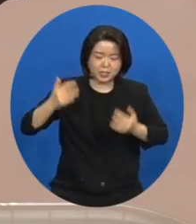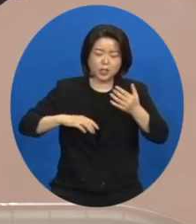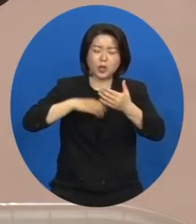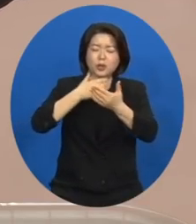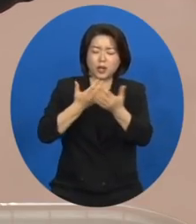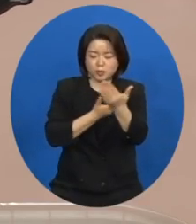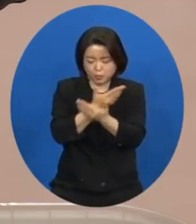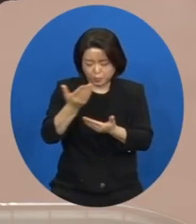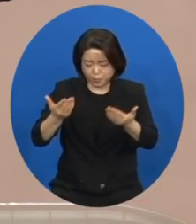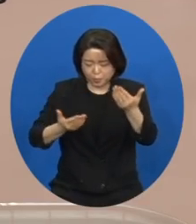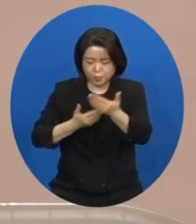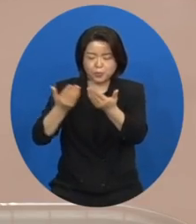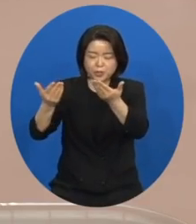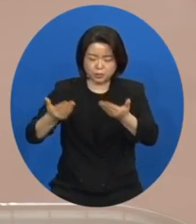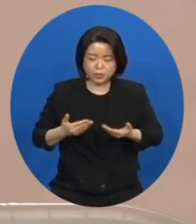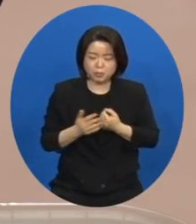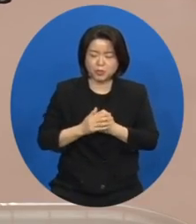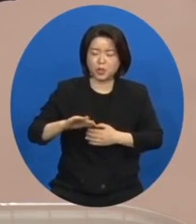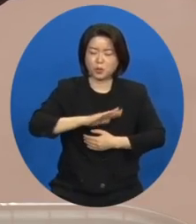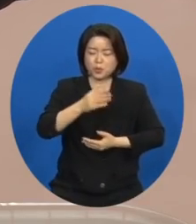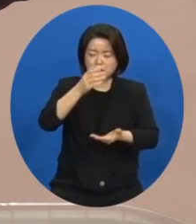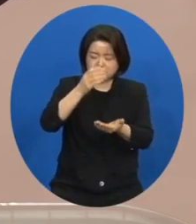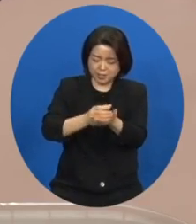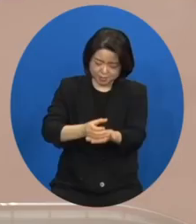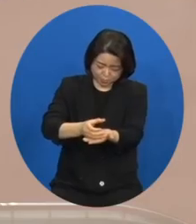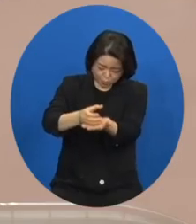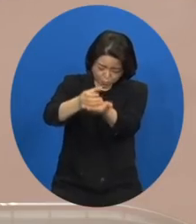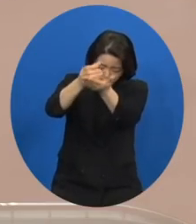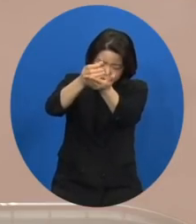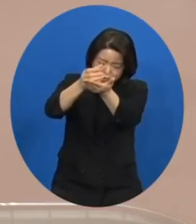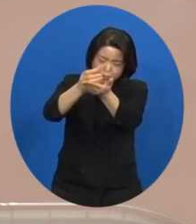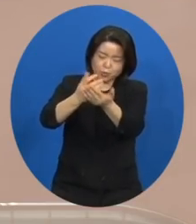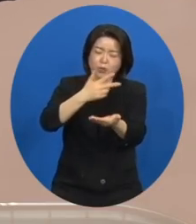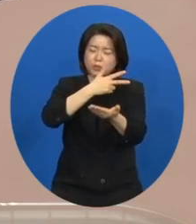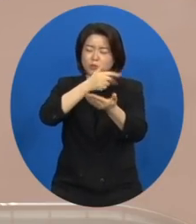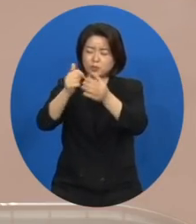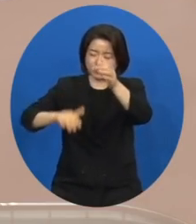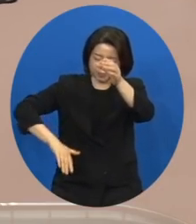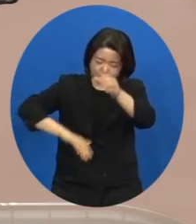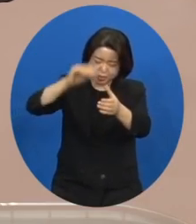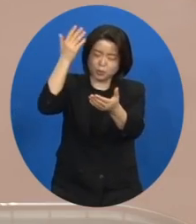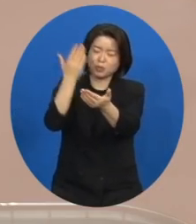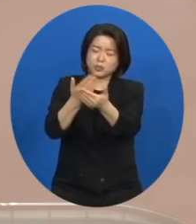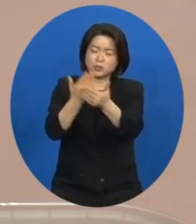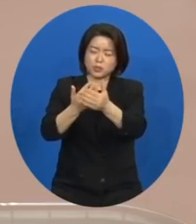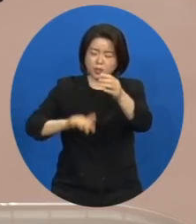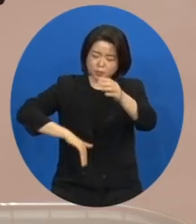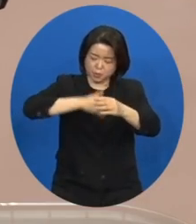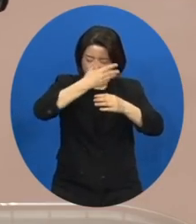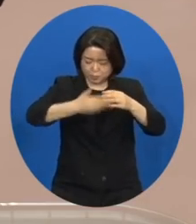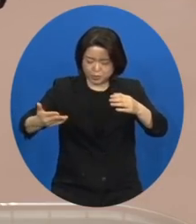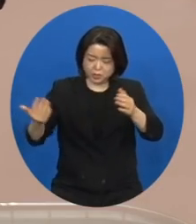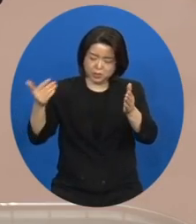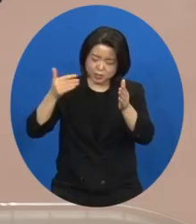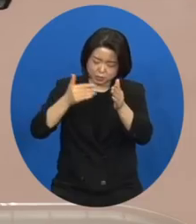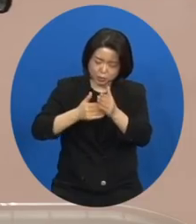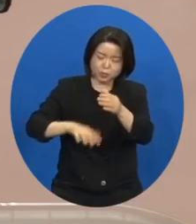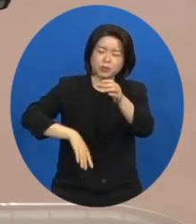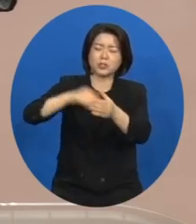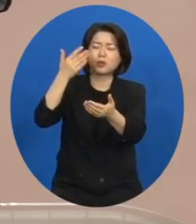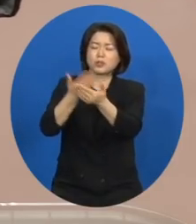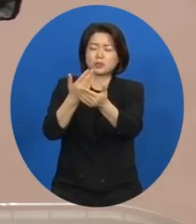하 심 이 우리의 잔을 높이 되며 주요 채워 주셨어 넘치도록 채워 주소서 라고